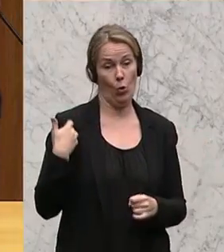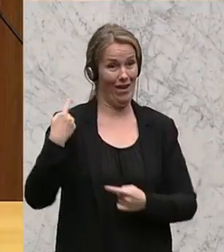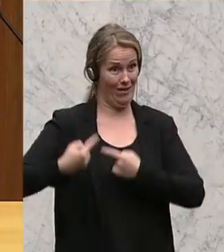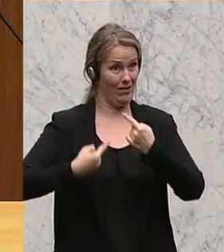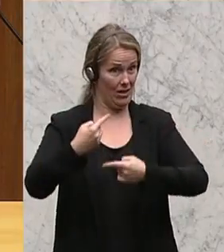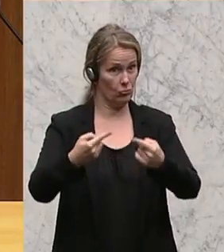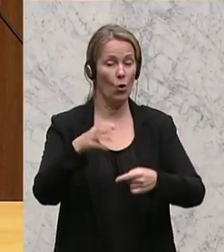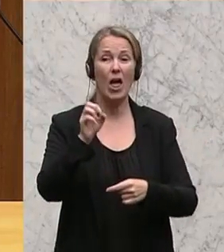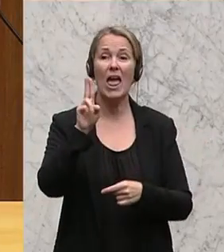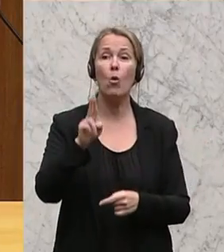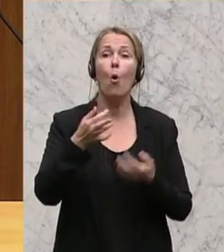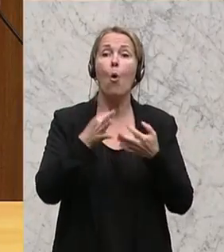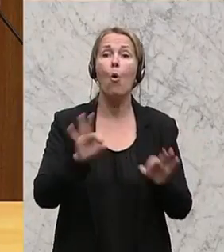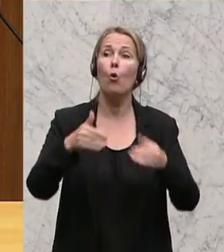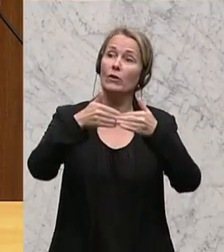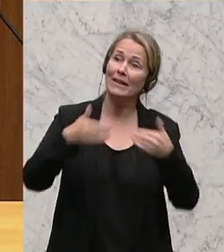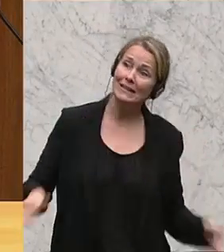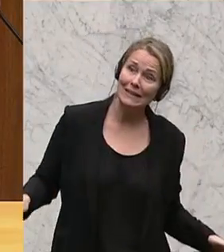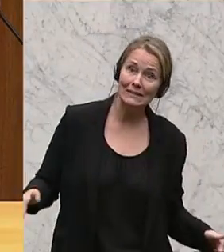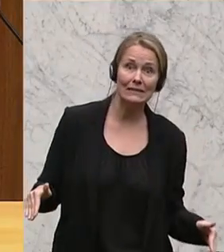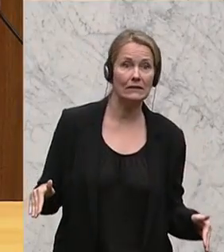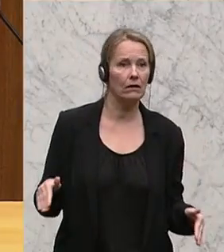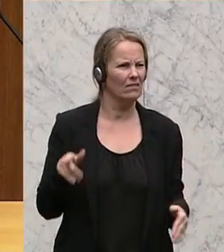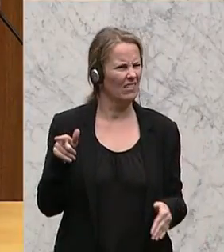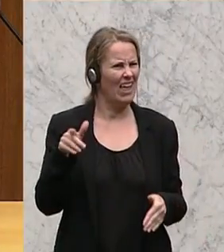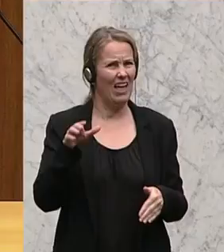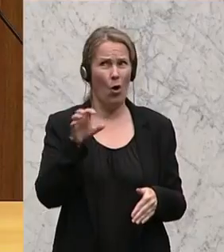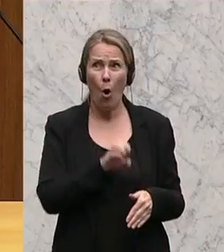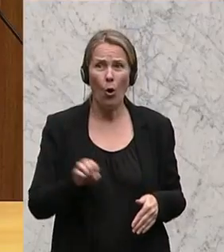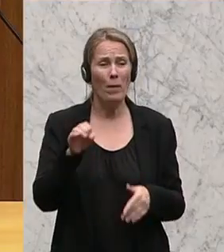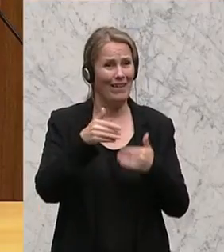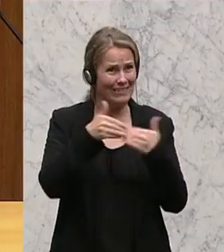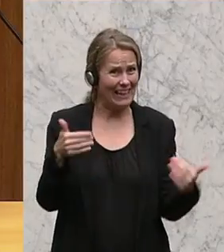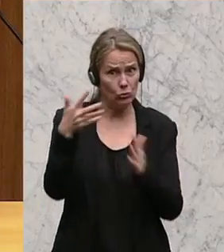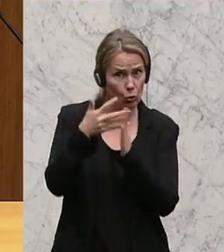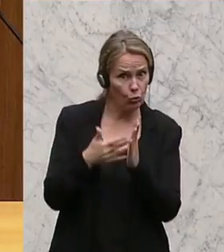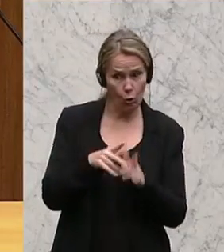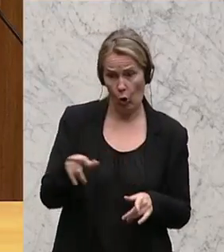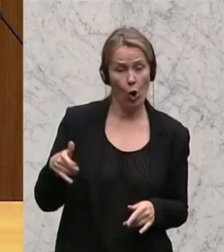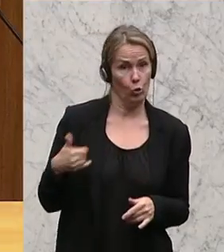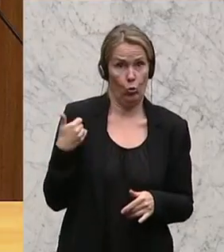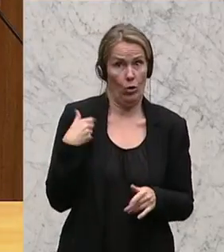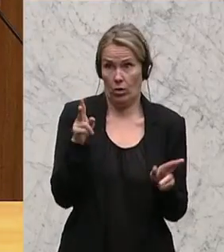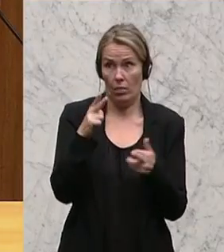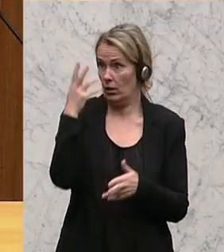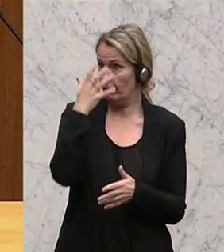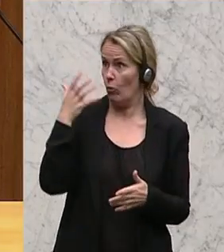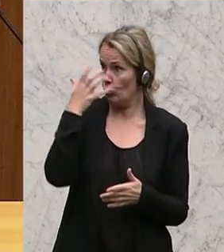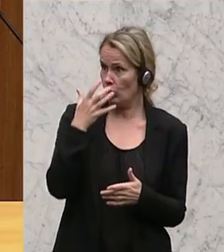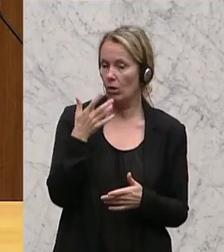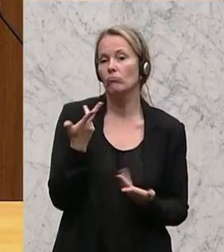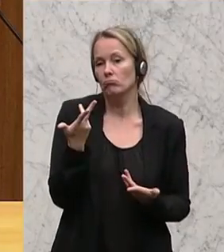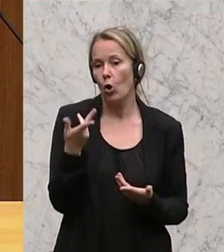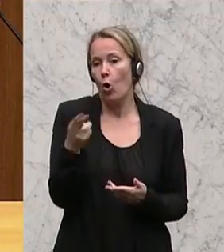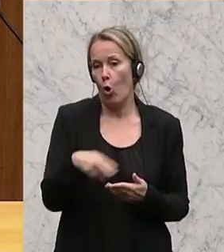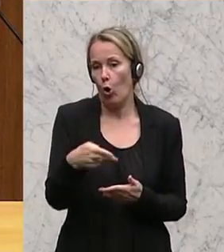eine EU ohne Grenzen, eine Europäische Union mit Grenzen, Grenzkontrollen gar nicht mehr vorstellen kann. Und dass der Euro heute eine Währung